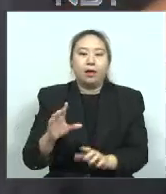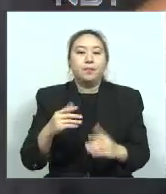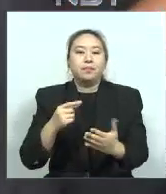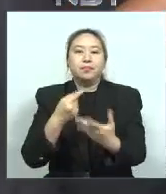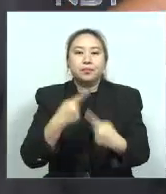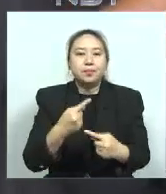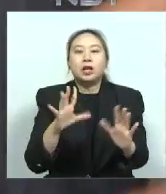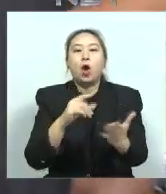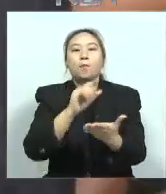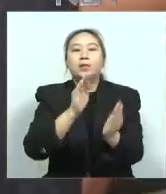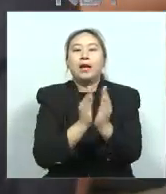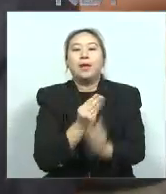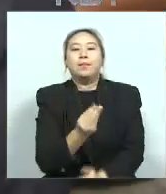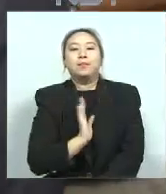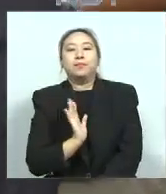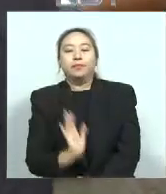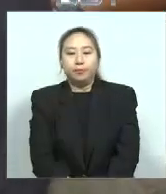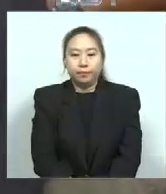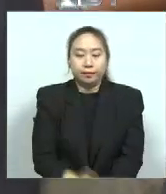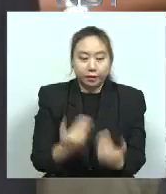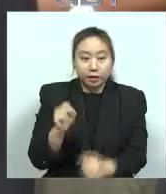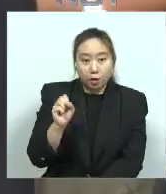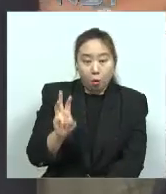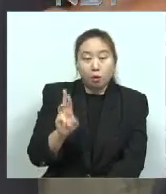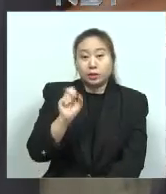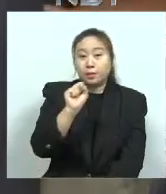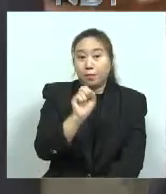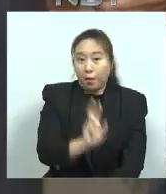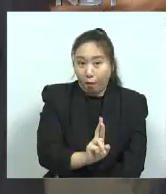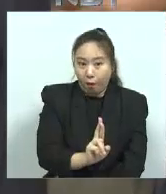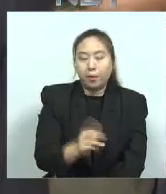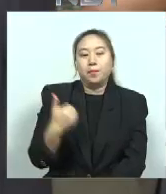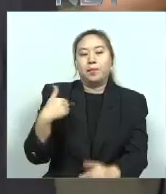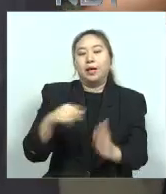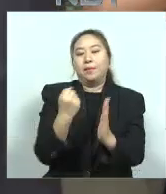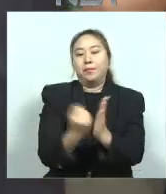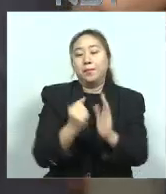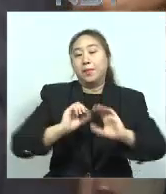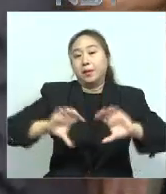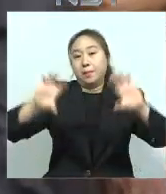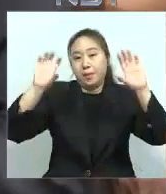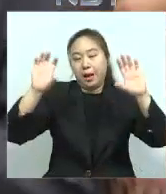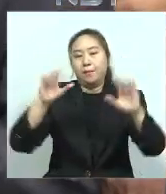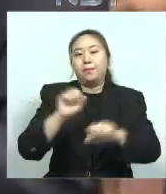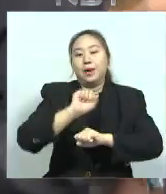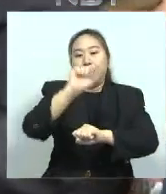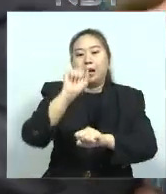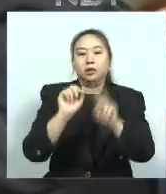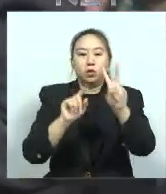ส่วนกรณีรายชื่อสว.สำรองที่มีราชกิจจานุเบกษาเผยแพร่ประกาศคสช.ฉบับ